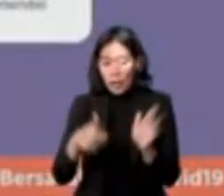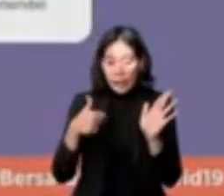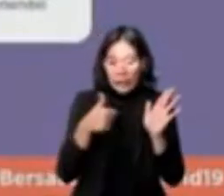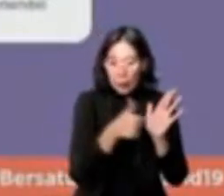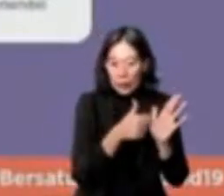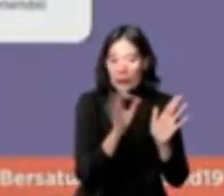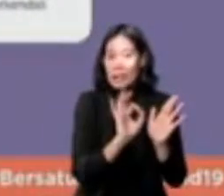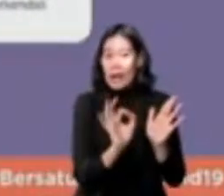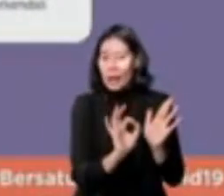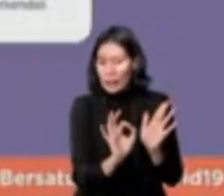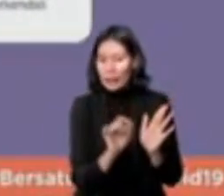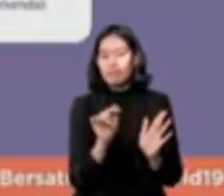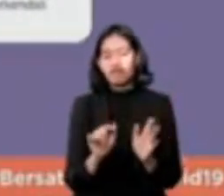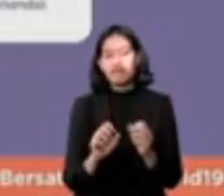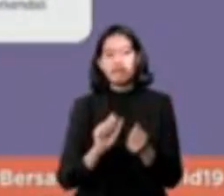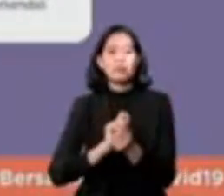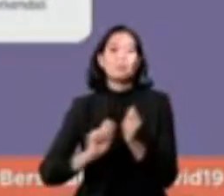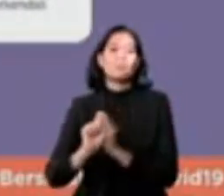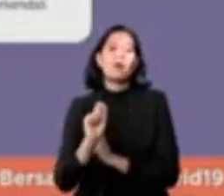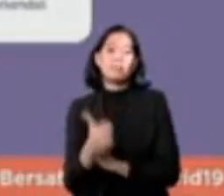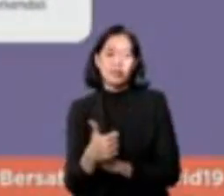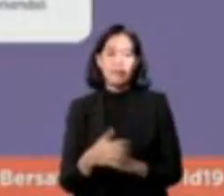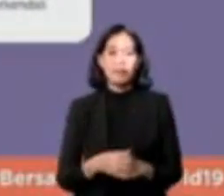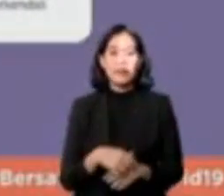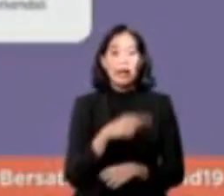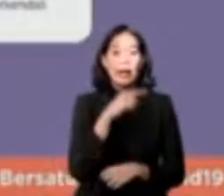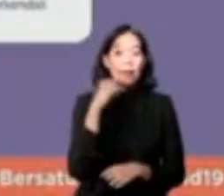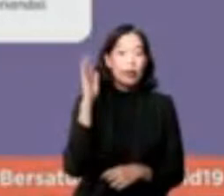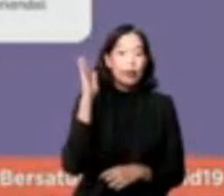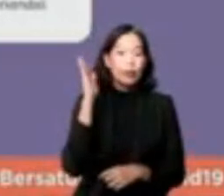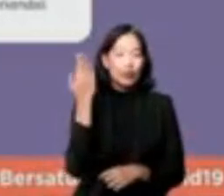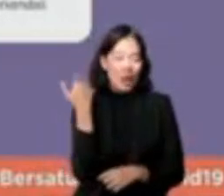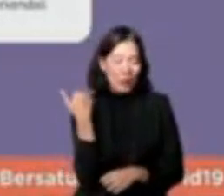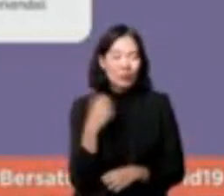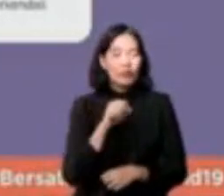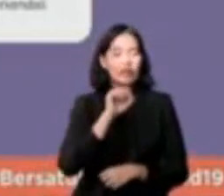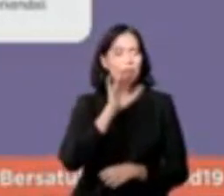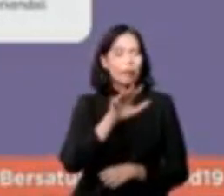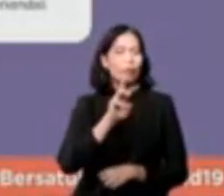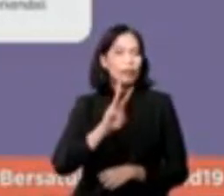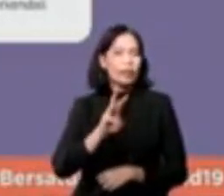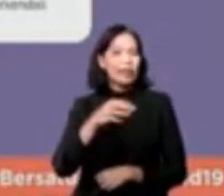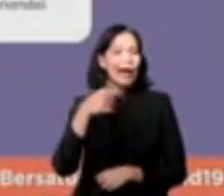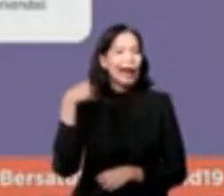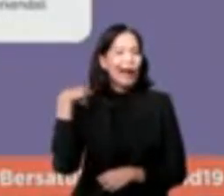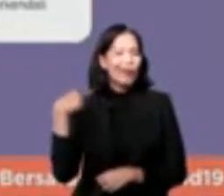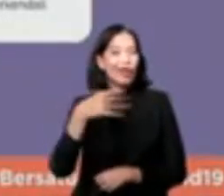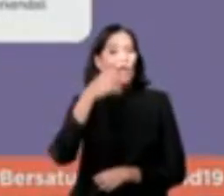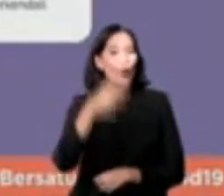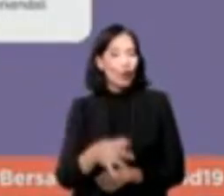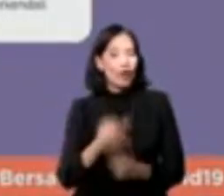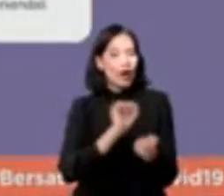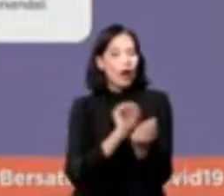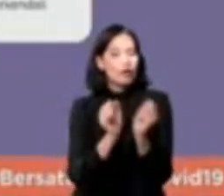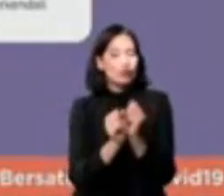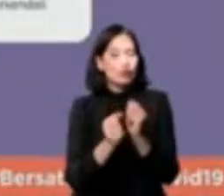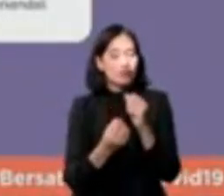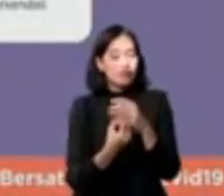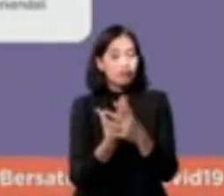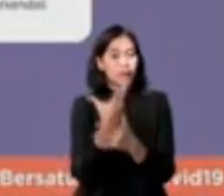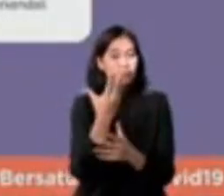disiplin menerapkan protokol kesehatan. Minggu lalu, ada 53 kabupaten kota dengan risiko kenaikan kasus yang